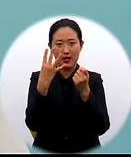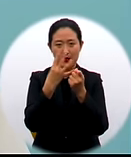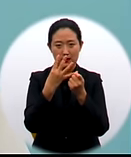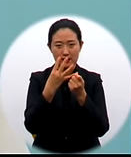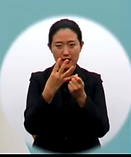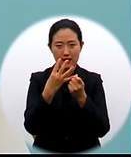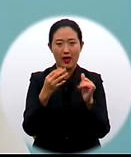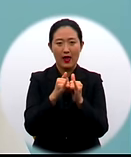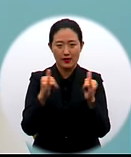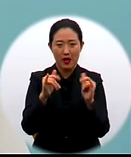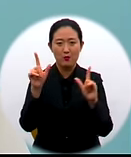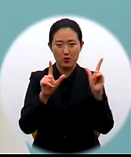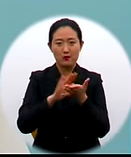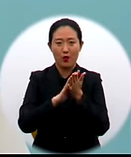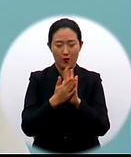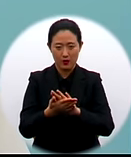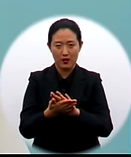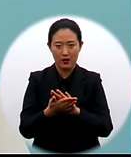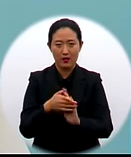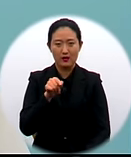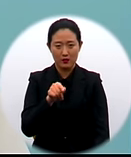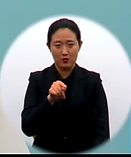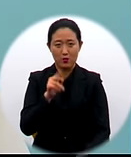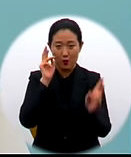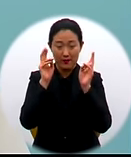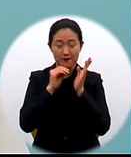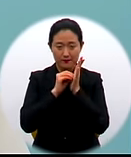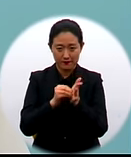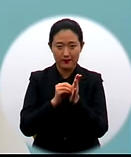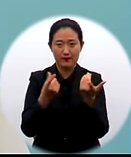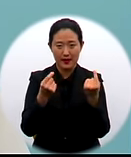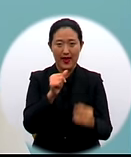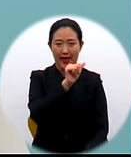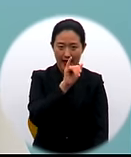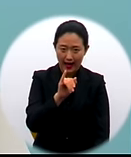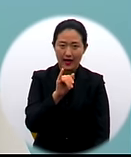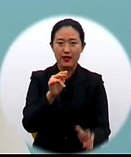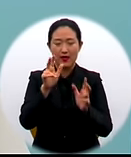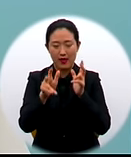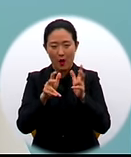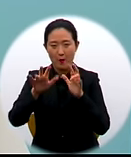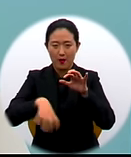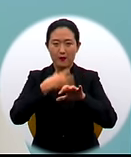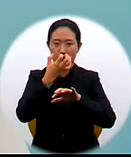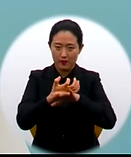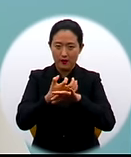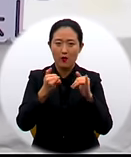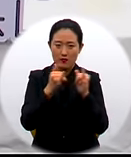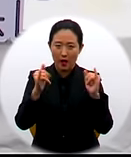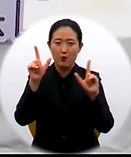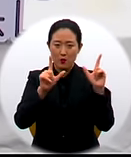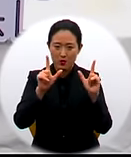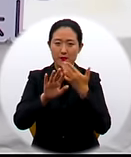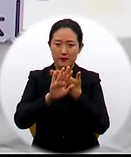번째 트렌드는 인재상의 변화입니다. 요거부터는 조금 더 취업에 대한 이야기일 수 있어요. 제가 아까 AI와 산업이 발전하면서 이제